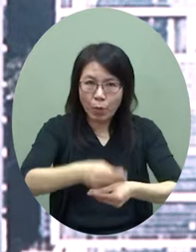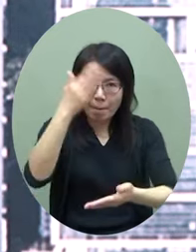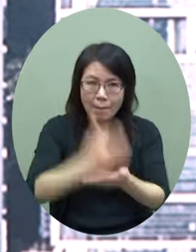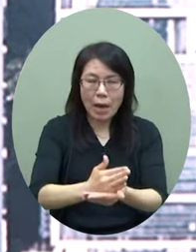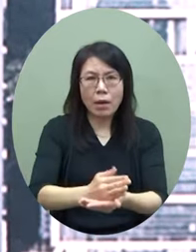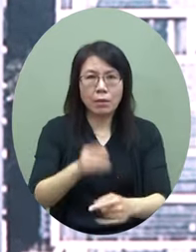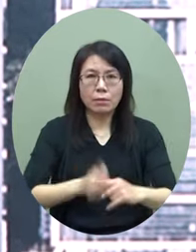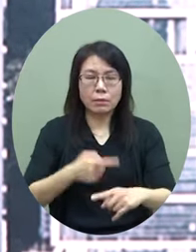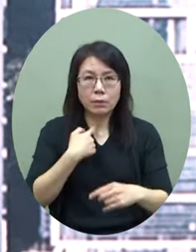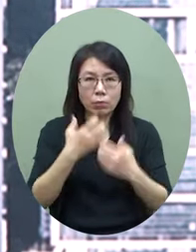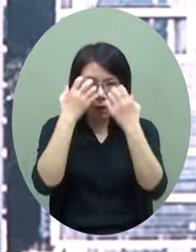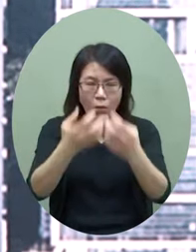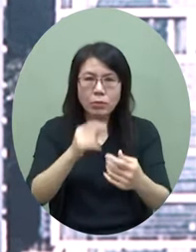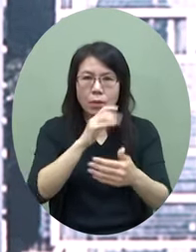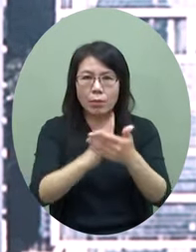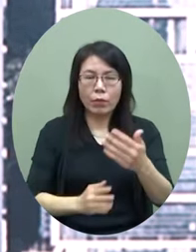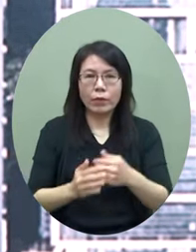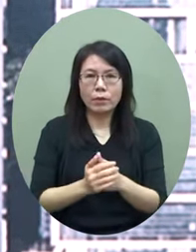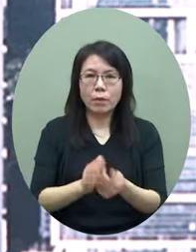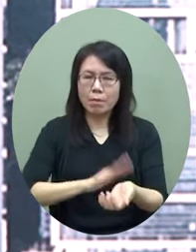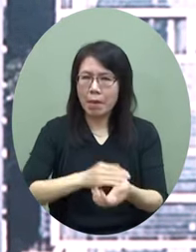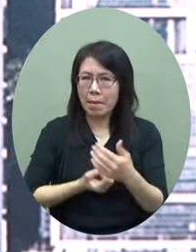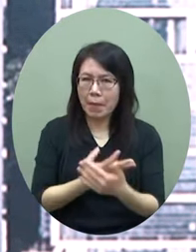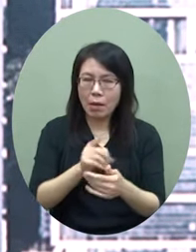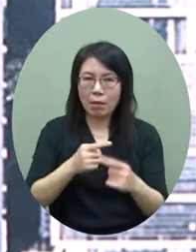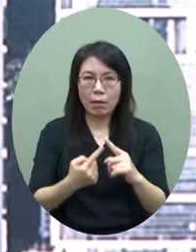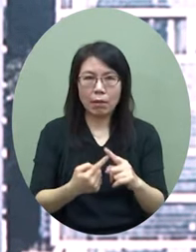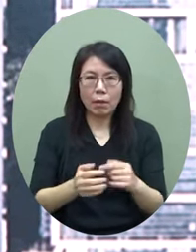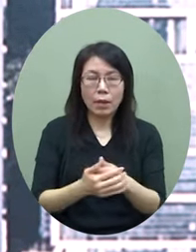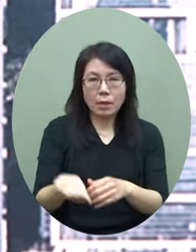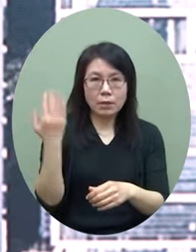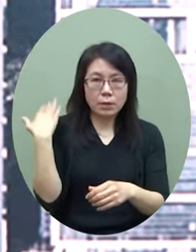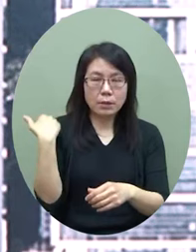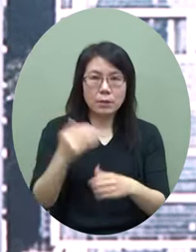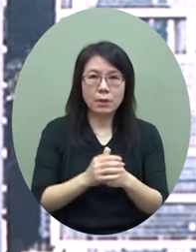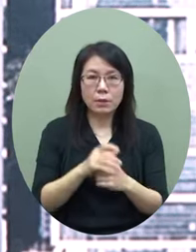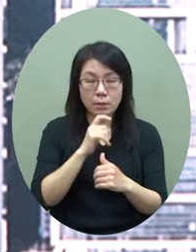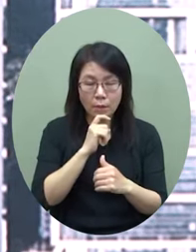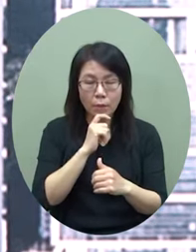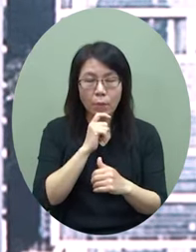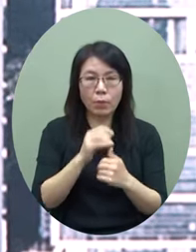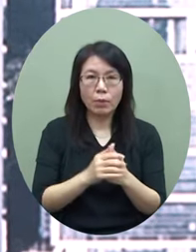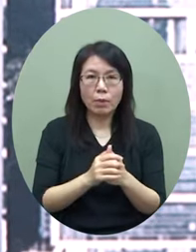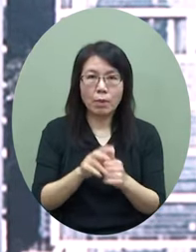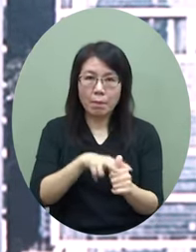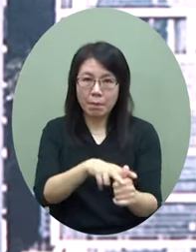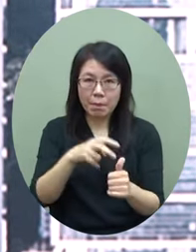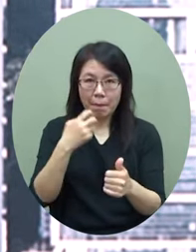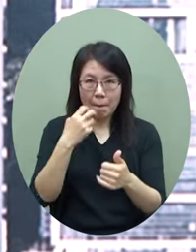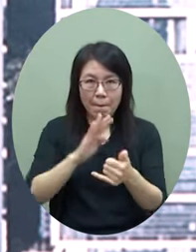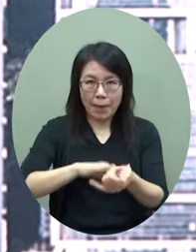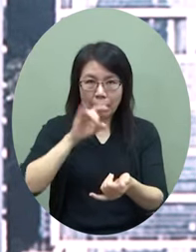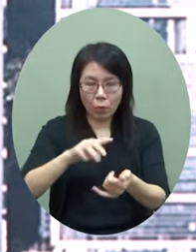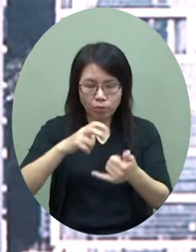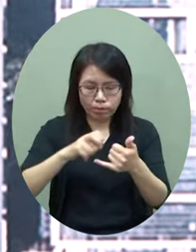我們留意到這些部分確診的人士早前都已經接受過強制的病毒檢測